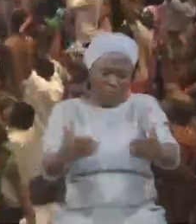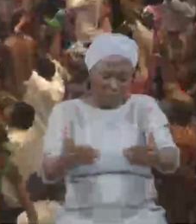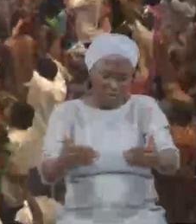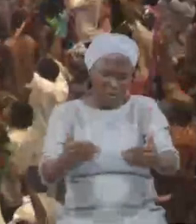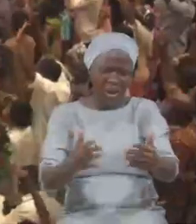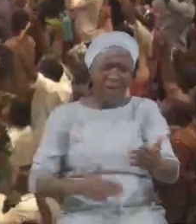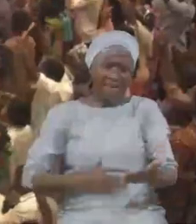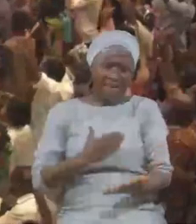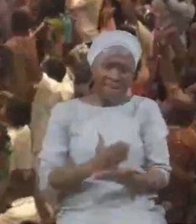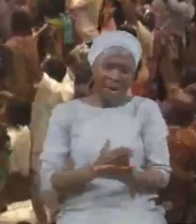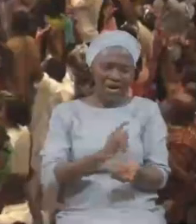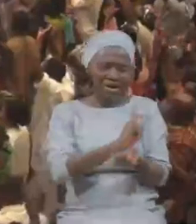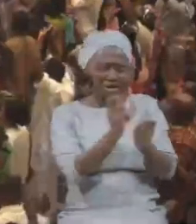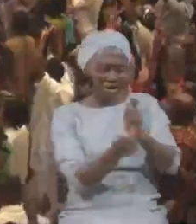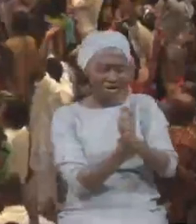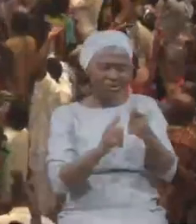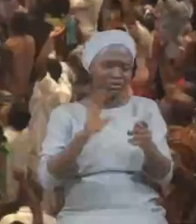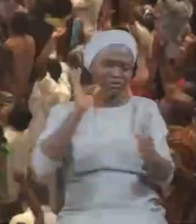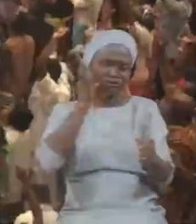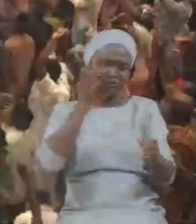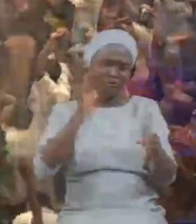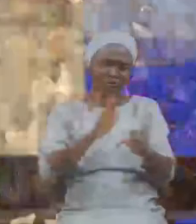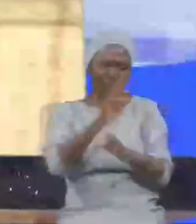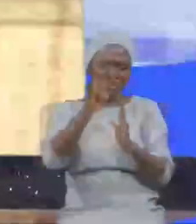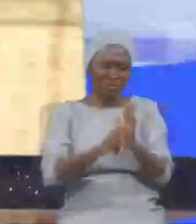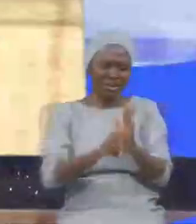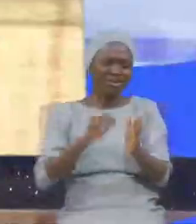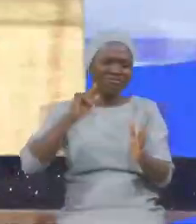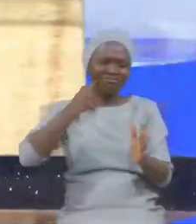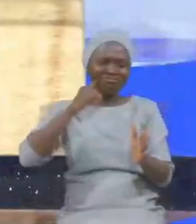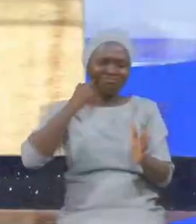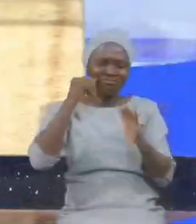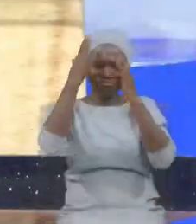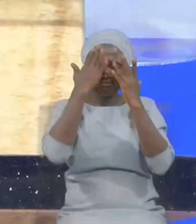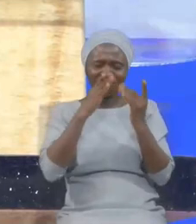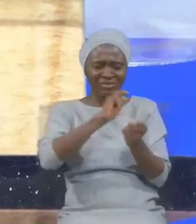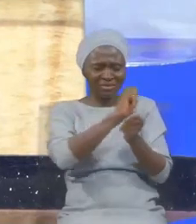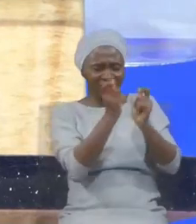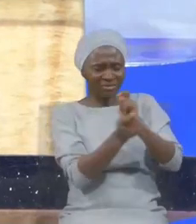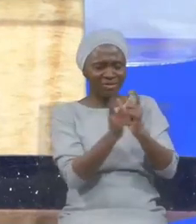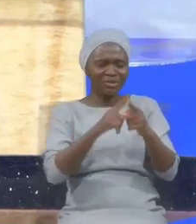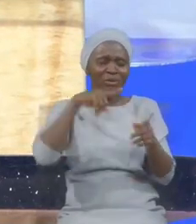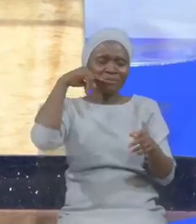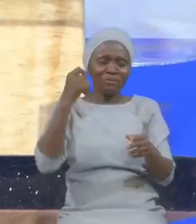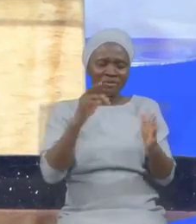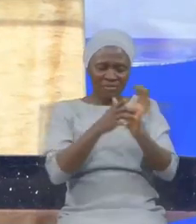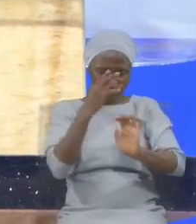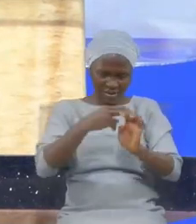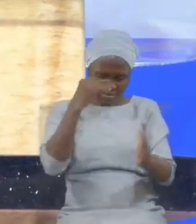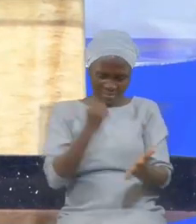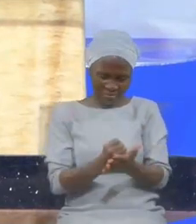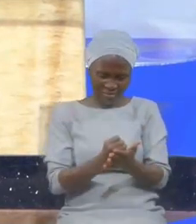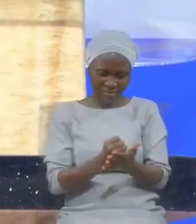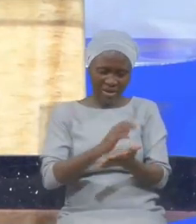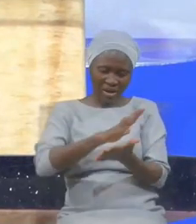la fécondité, l'amertume à la douceur au nom de Jésus-Christ.